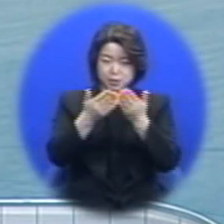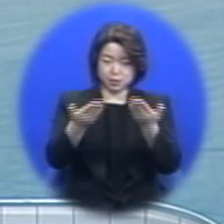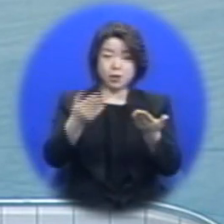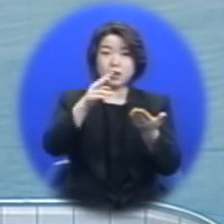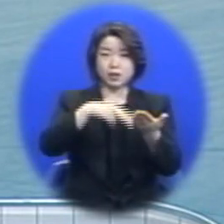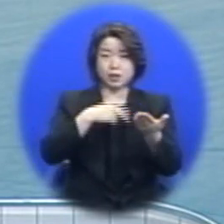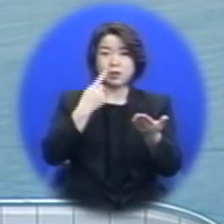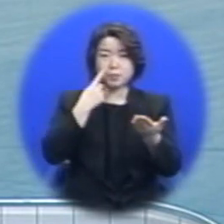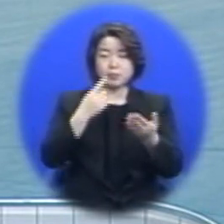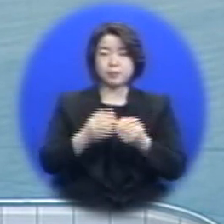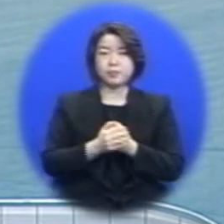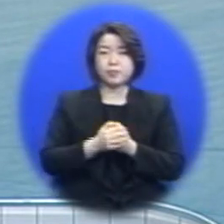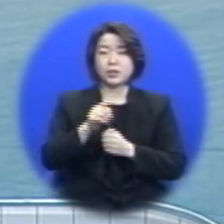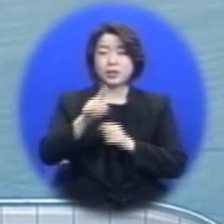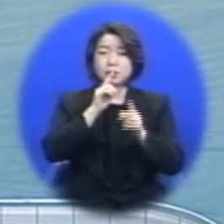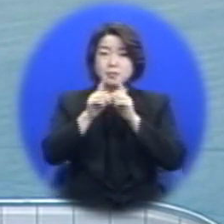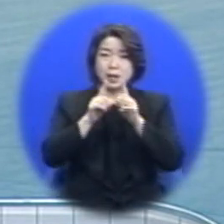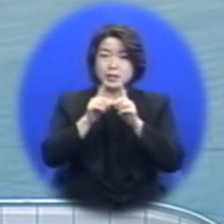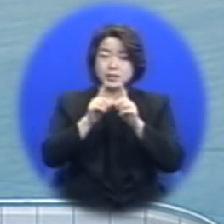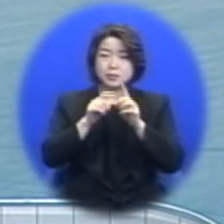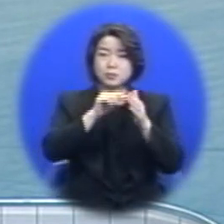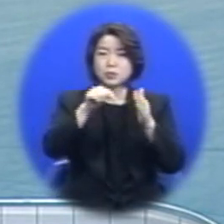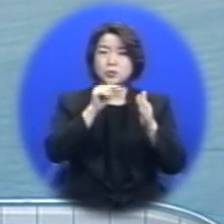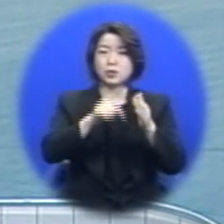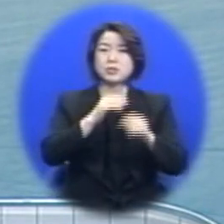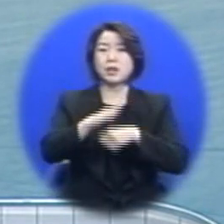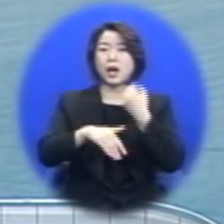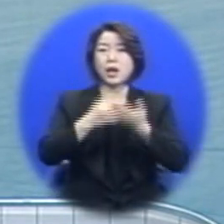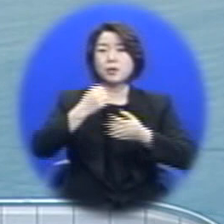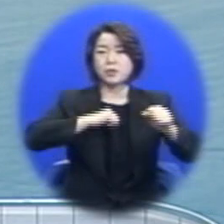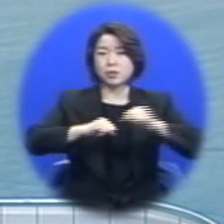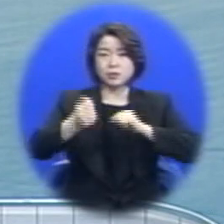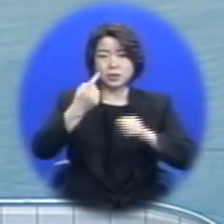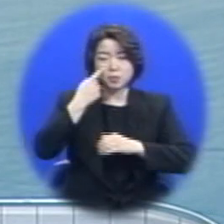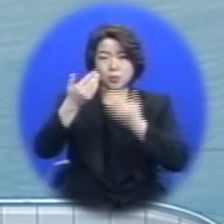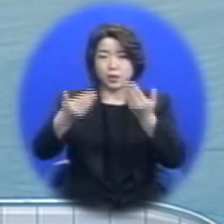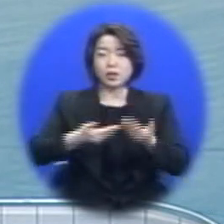읽겠습니다. 그 말씀에서 하나님의 역사를 보게 해